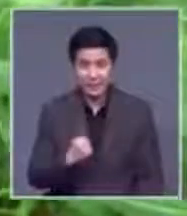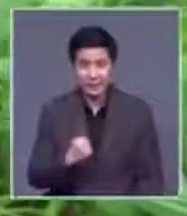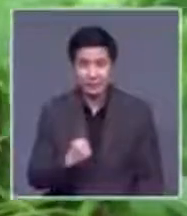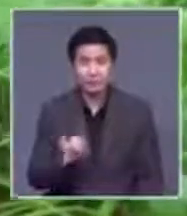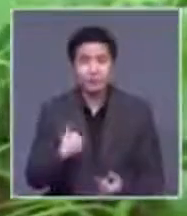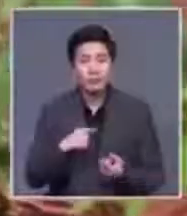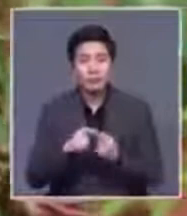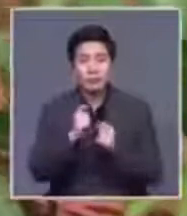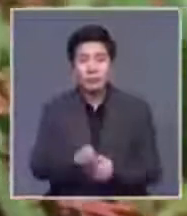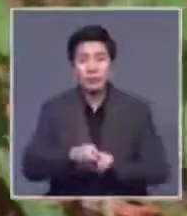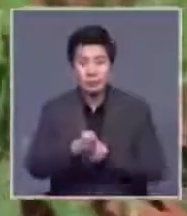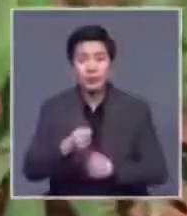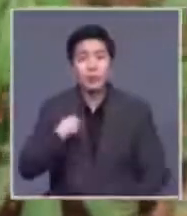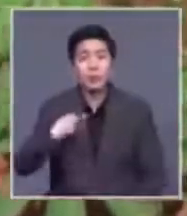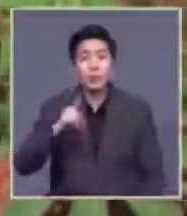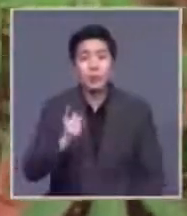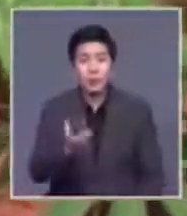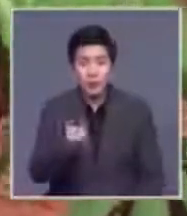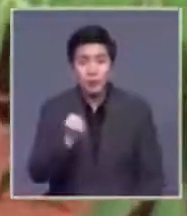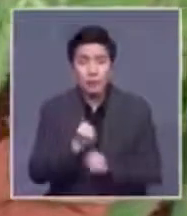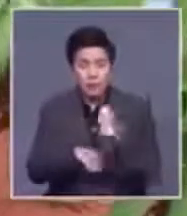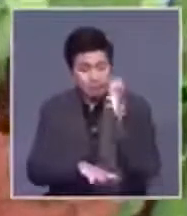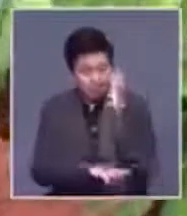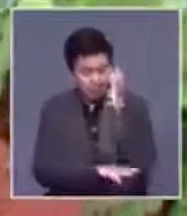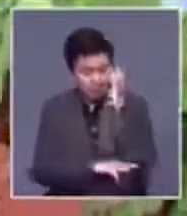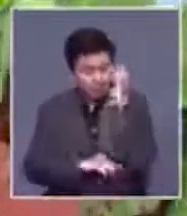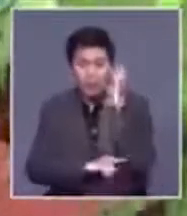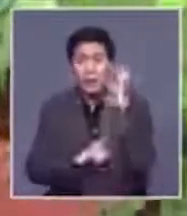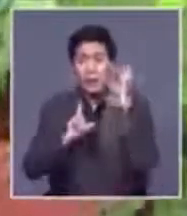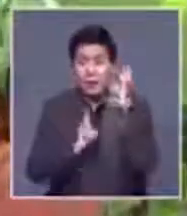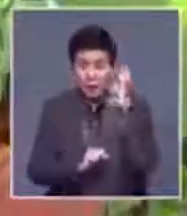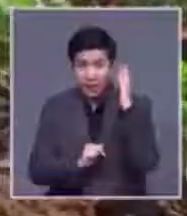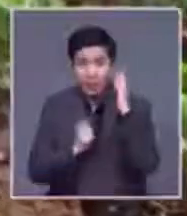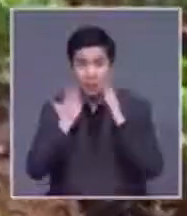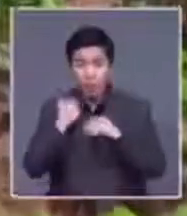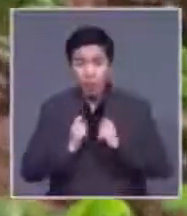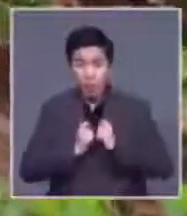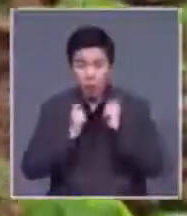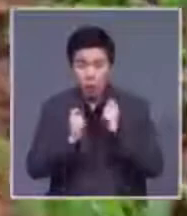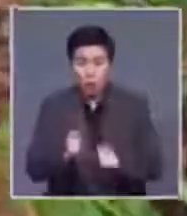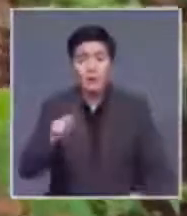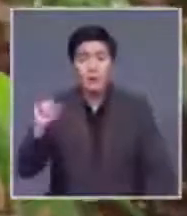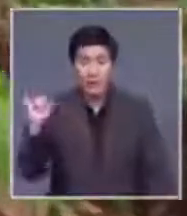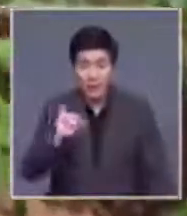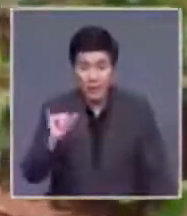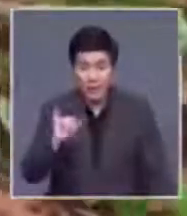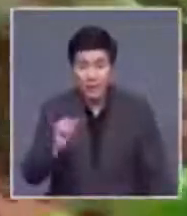ด้านเกษตรกรที่ได้รับประโยชน์ส่วนใหญ่ปลูกมันสำปะหลังเป็นอาชีพหลักซึ่งก่อนจะมีการอนุญาตให้เข้าทำประโยช